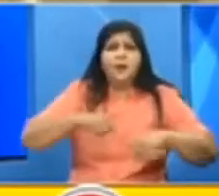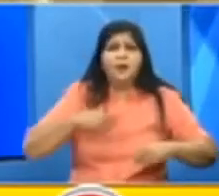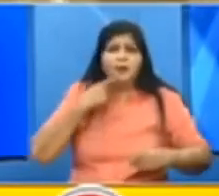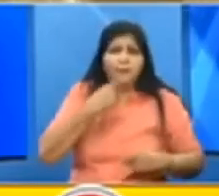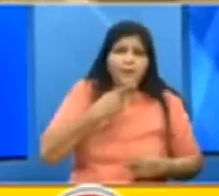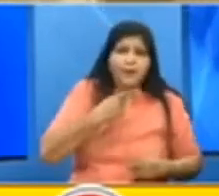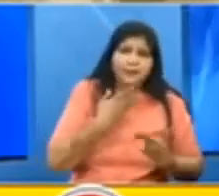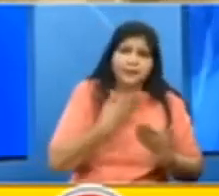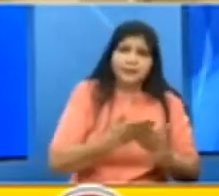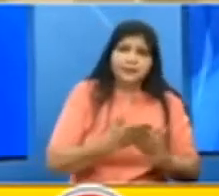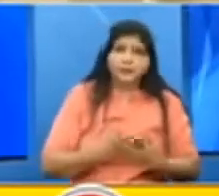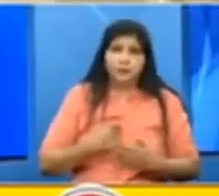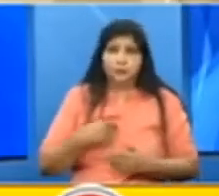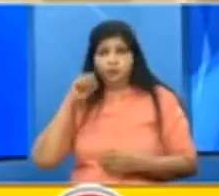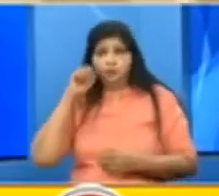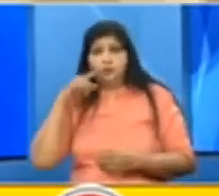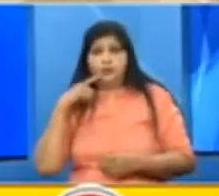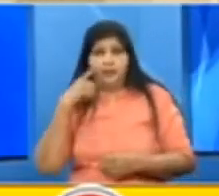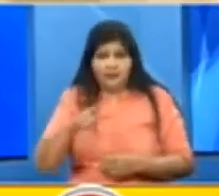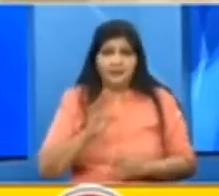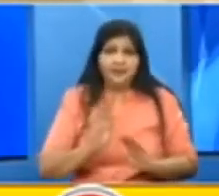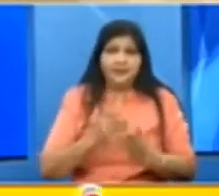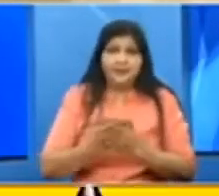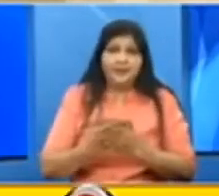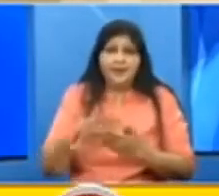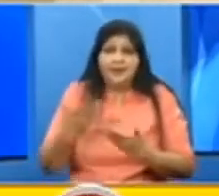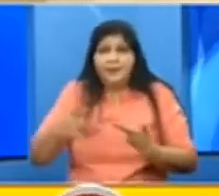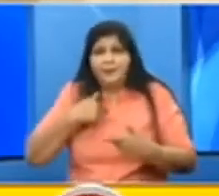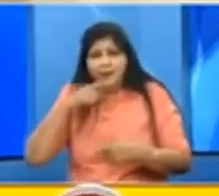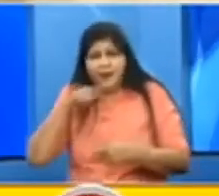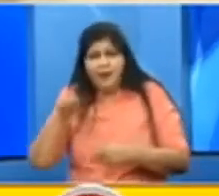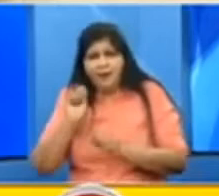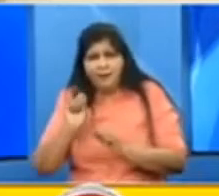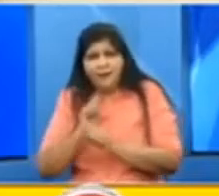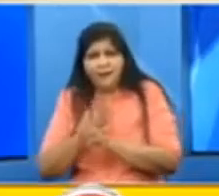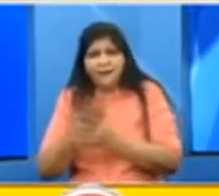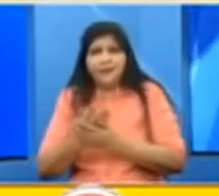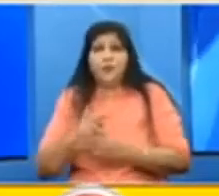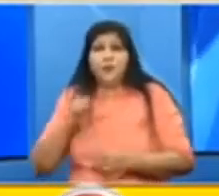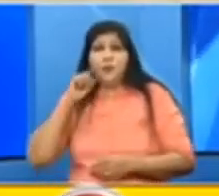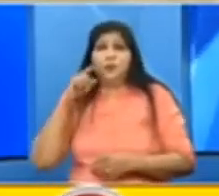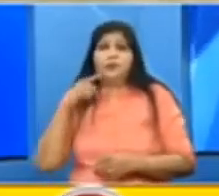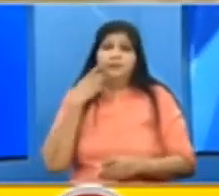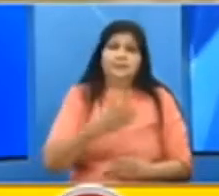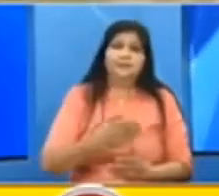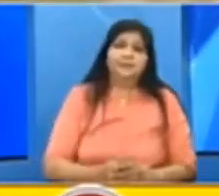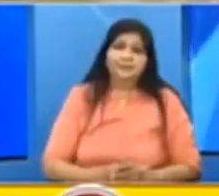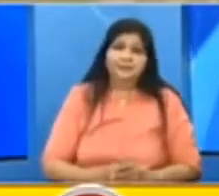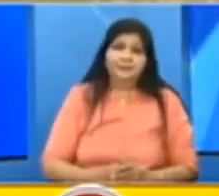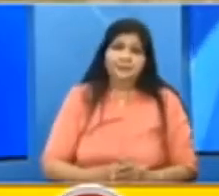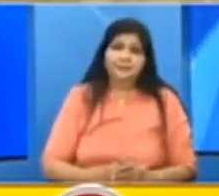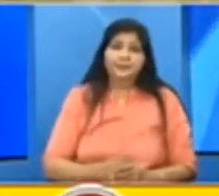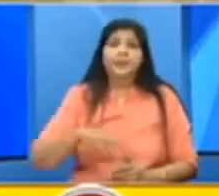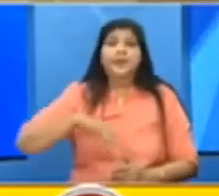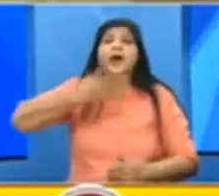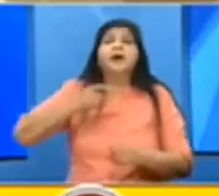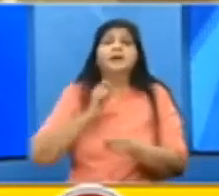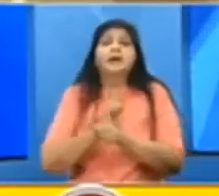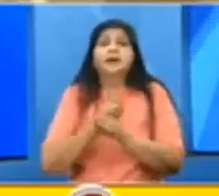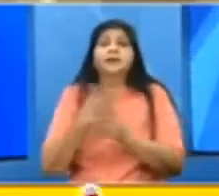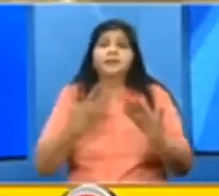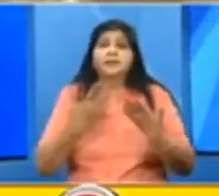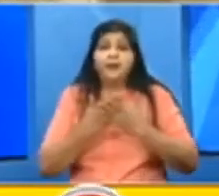है। वह डांटती भी होगी? जी सर, डांटती भी है। अच्छा बेटा, आप आगे क्या करना चाहती